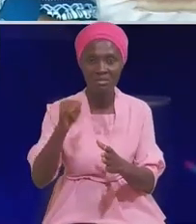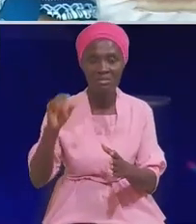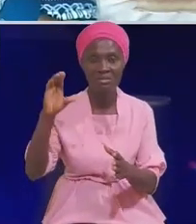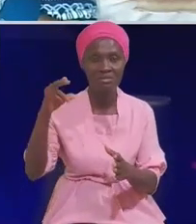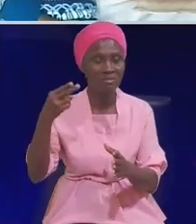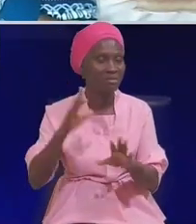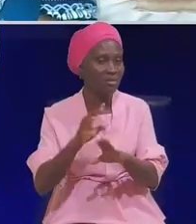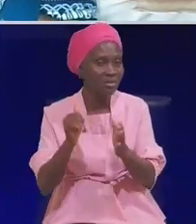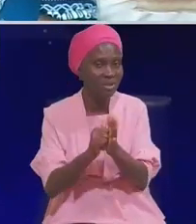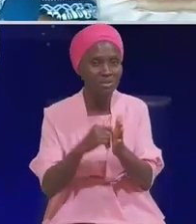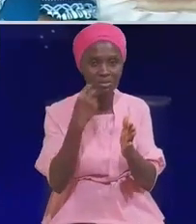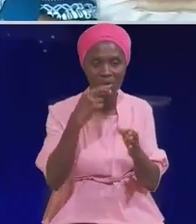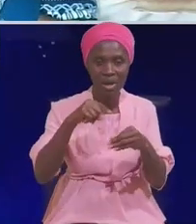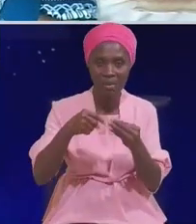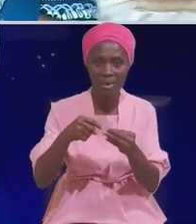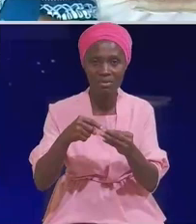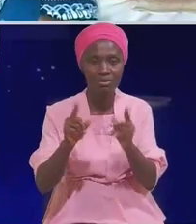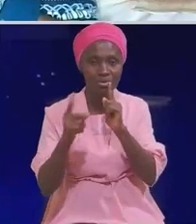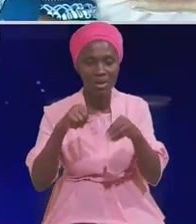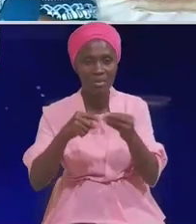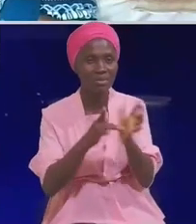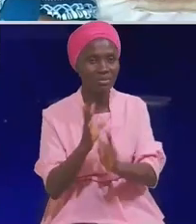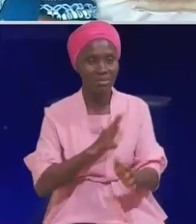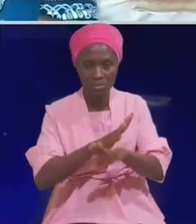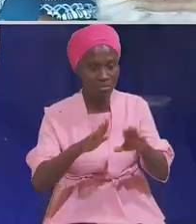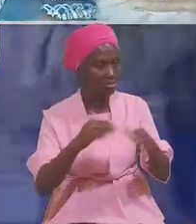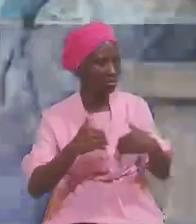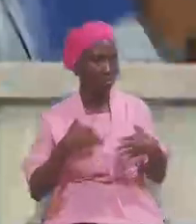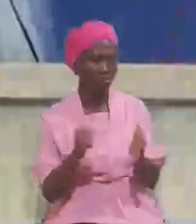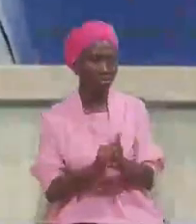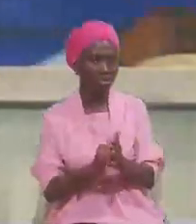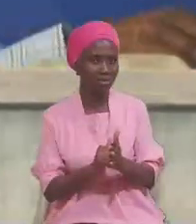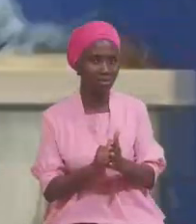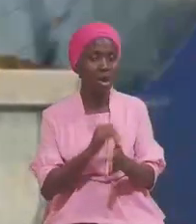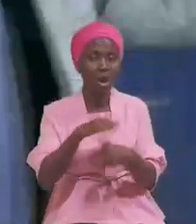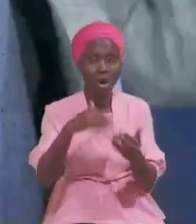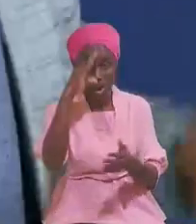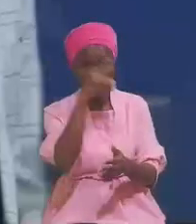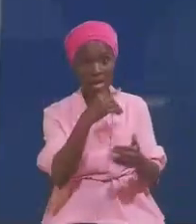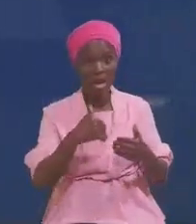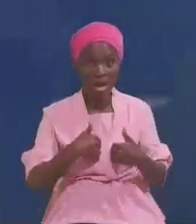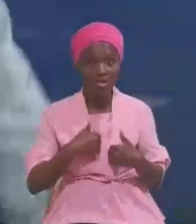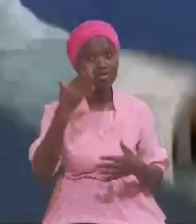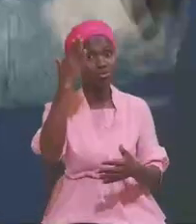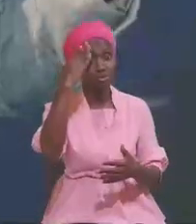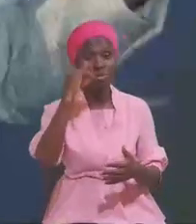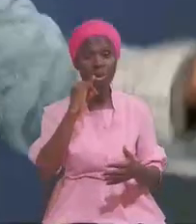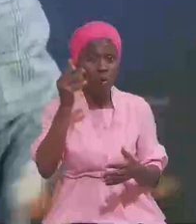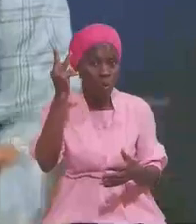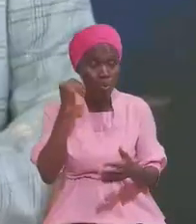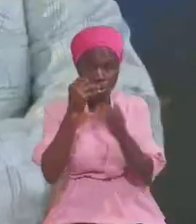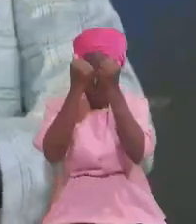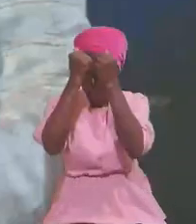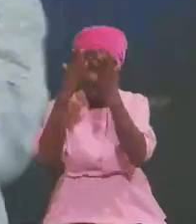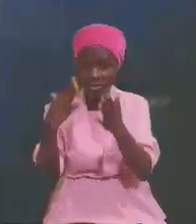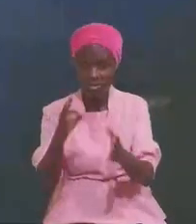tout ceci. Tout ce qu'il avait, c'est l'obéissance de la foi. Tout ce dont vous aurez besoin